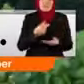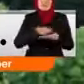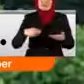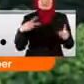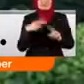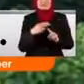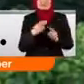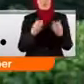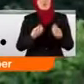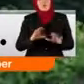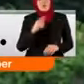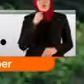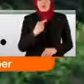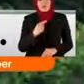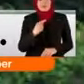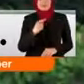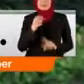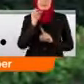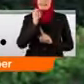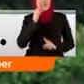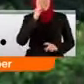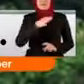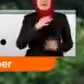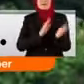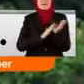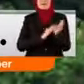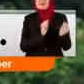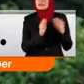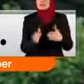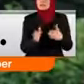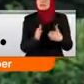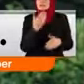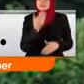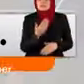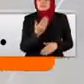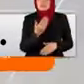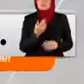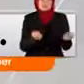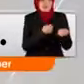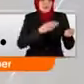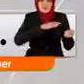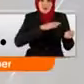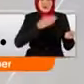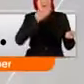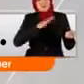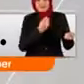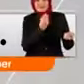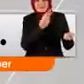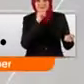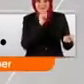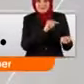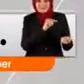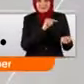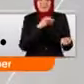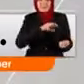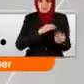olmaz ihbar tazminatı çalışan emekliler ihbar tazminatından faydalanabilirler mi Emekli olduktan sonra çalışanlar